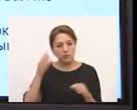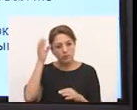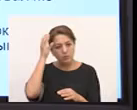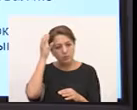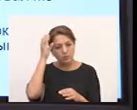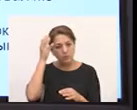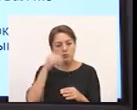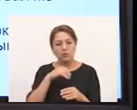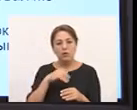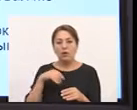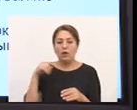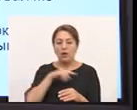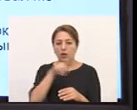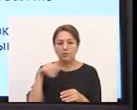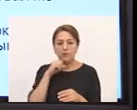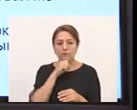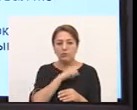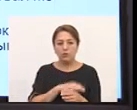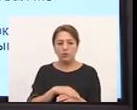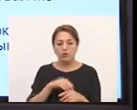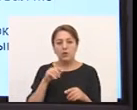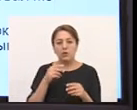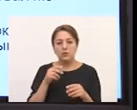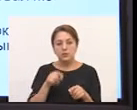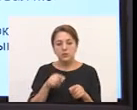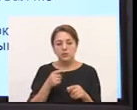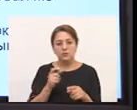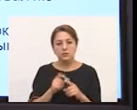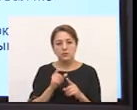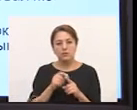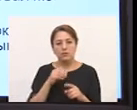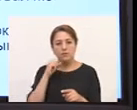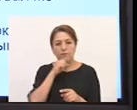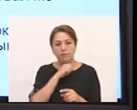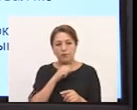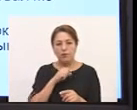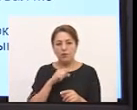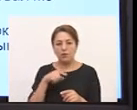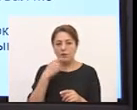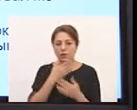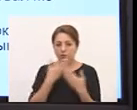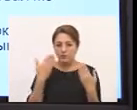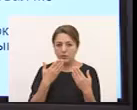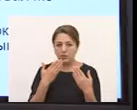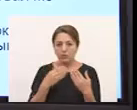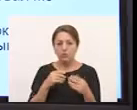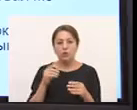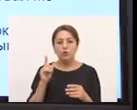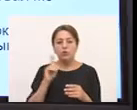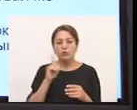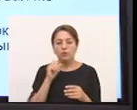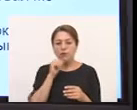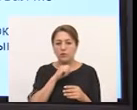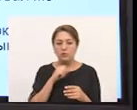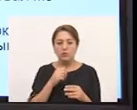воры». Здесь слово «воры» не просто говорит о том, что кто-то что-то ворует. Воры – это